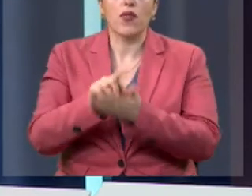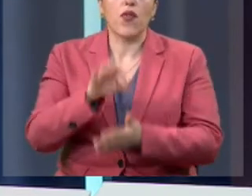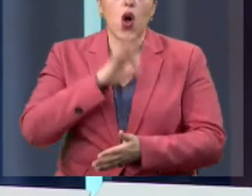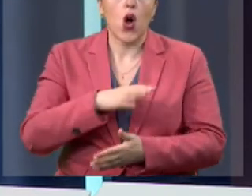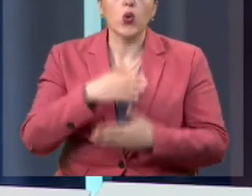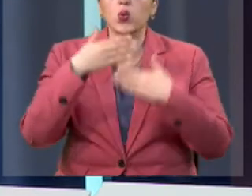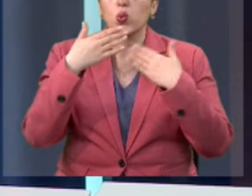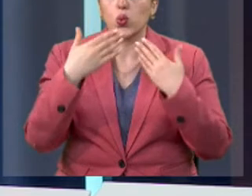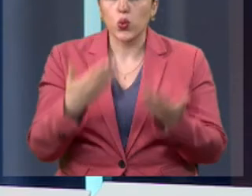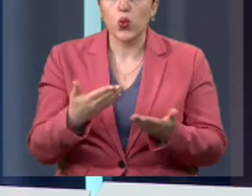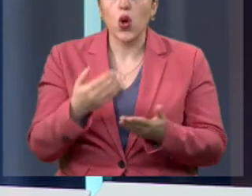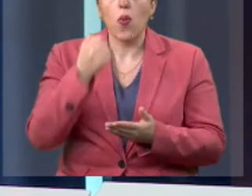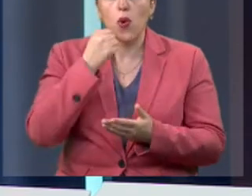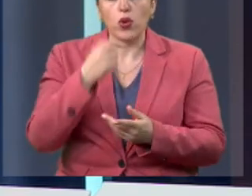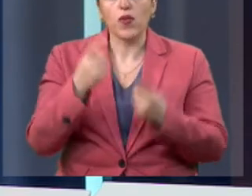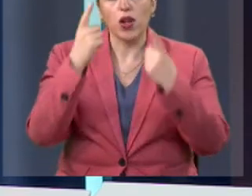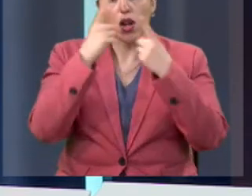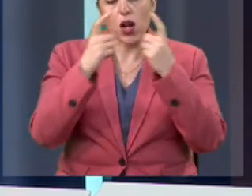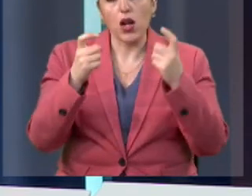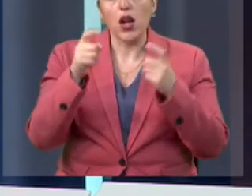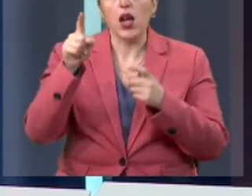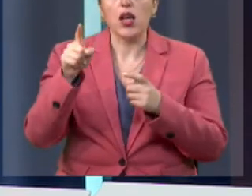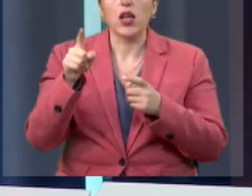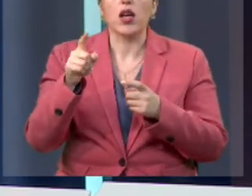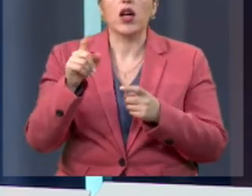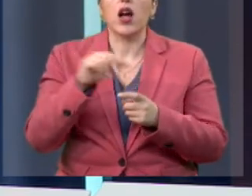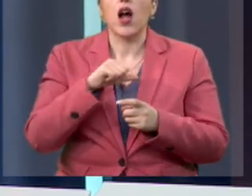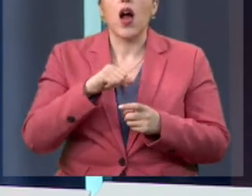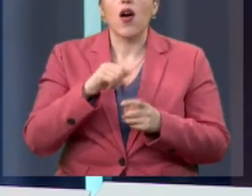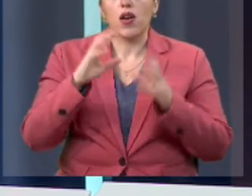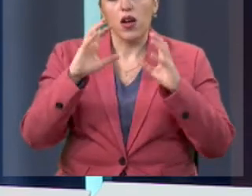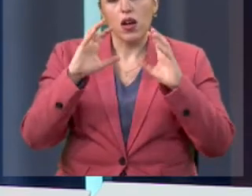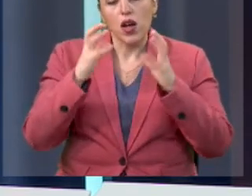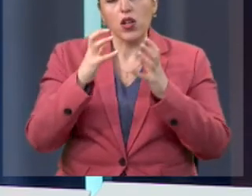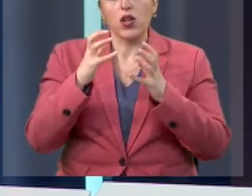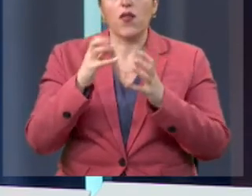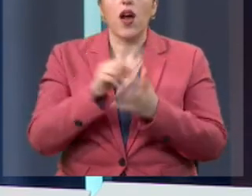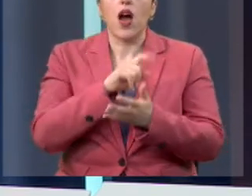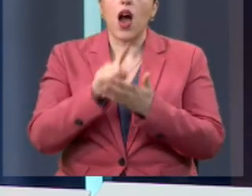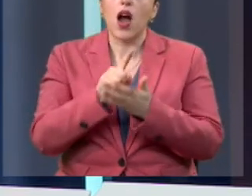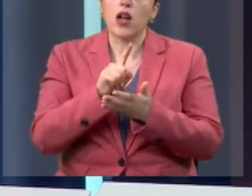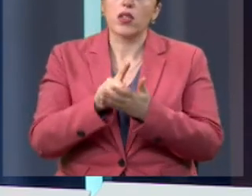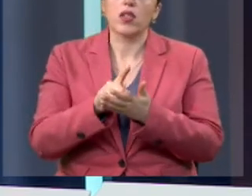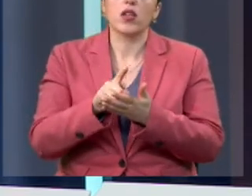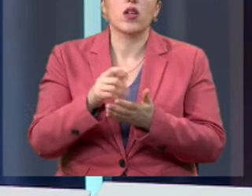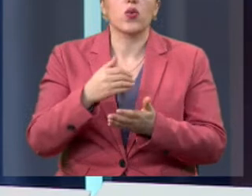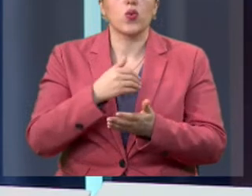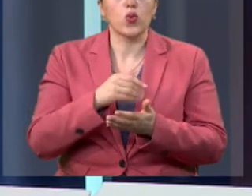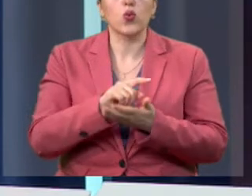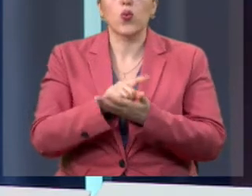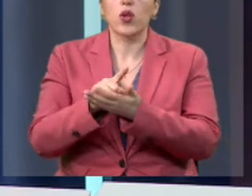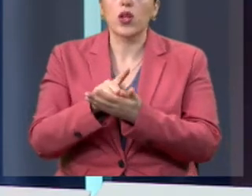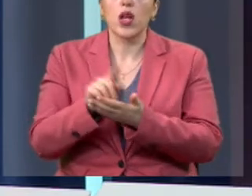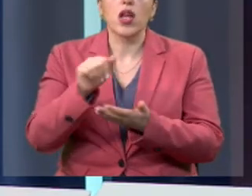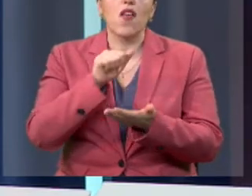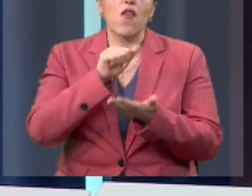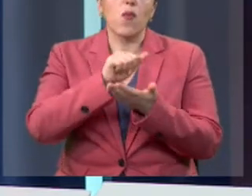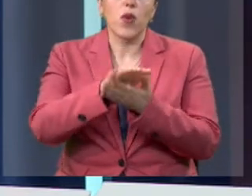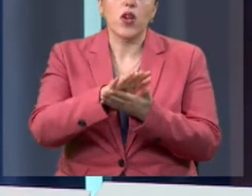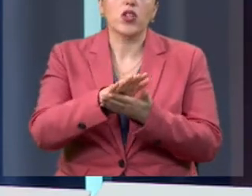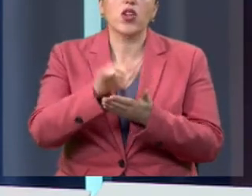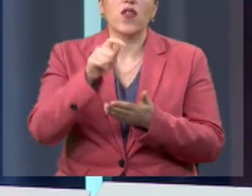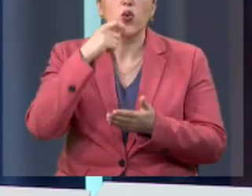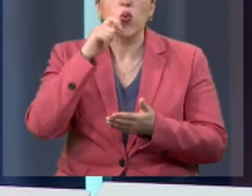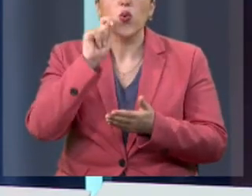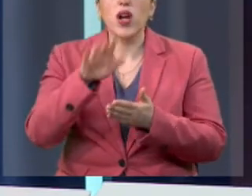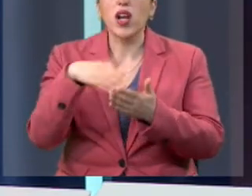Մոսկվան հայտարարում է, թե իրենք առավել առարկայական բանակցություններ են ակնկալում, առայժմ մերժելով Պուտին-Զելենսկի դեմարդեմ